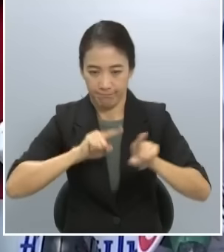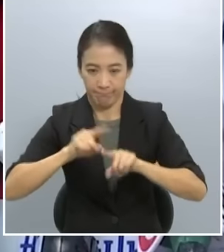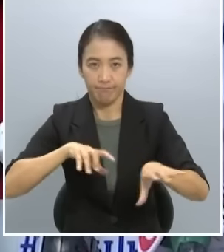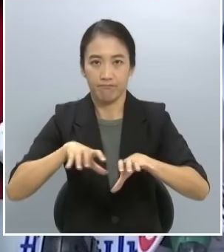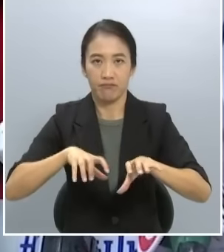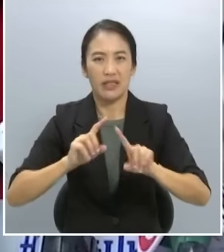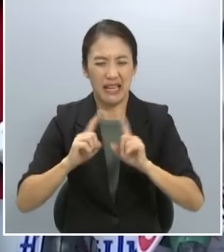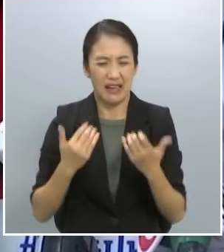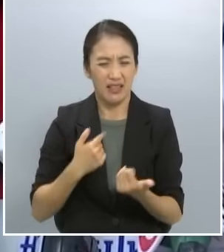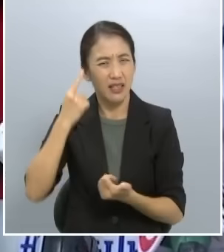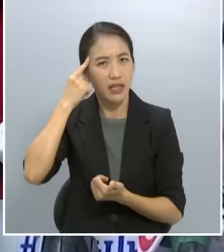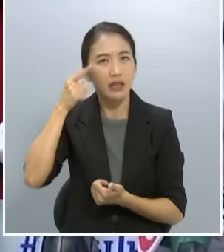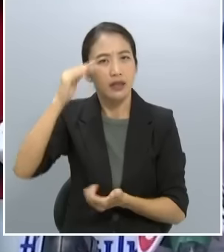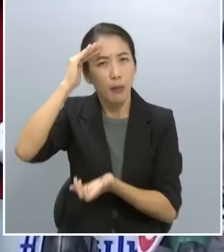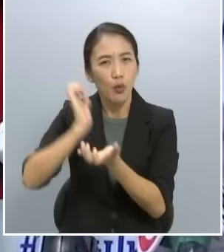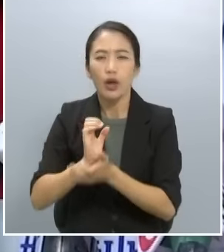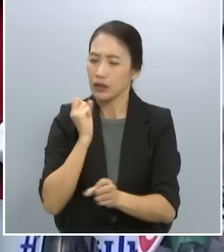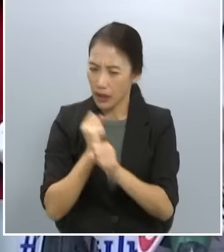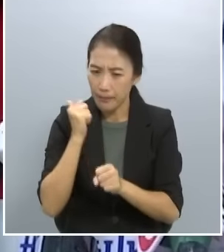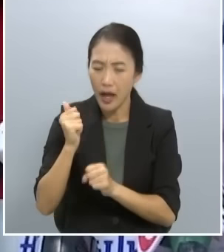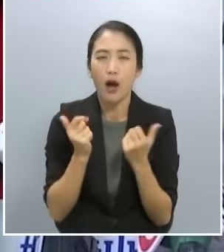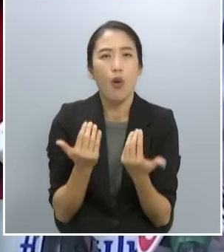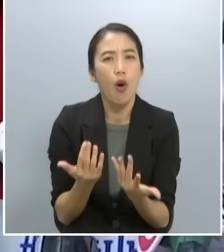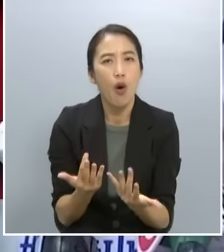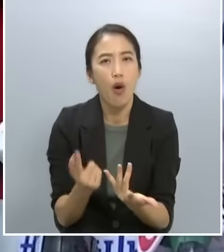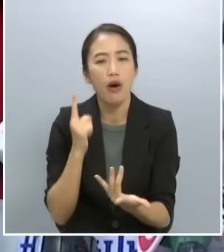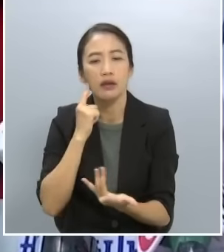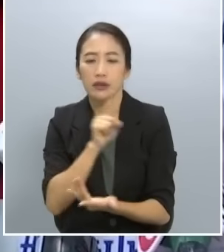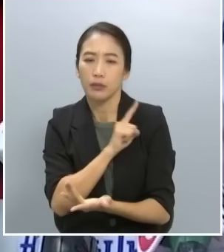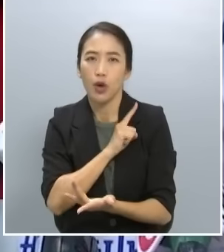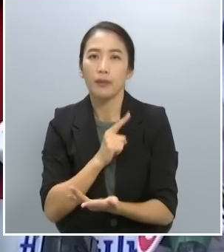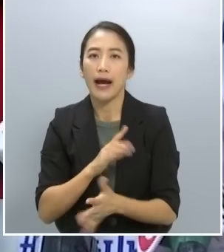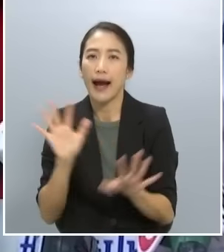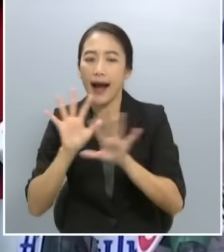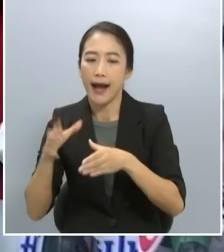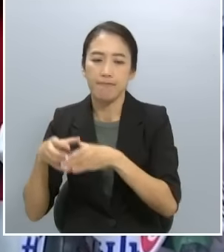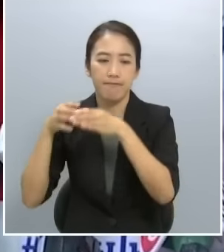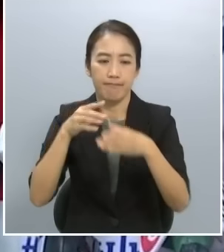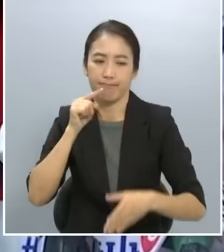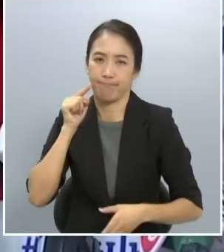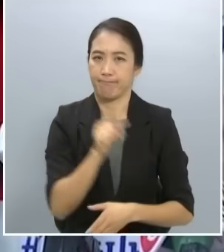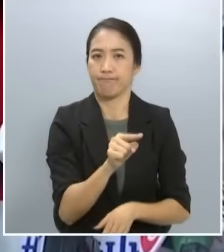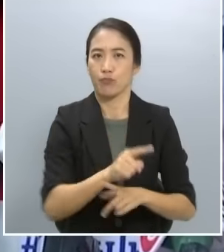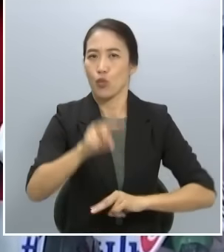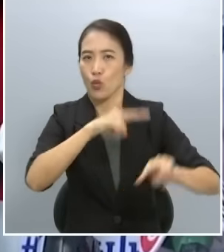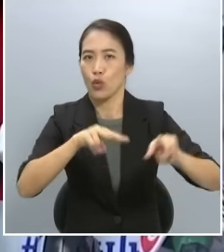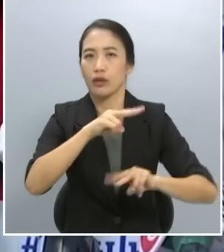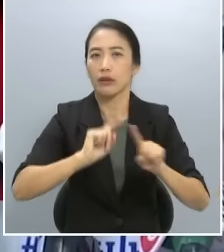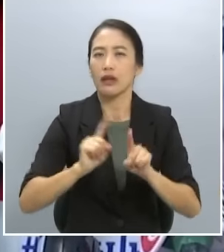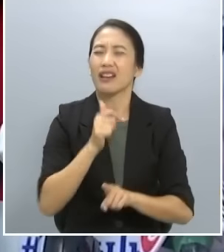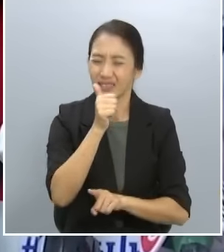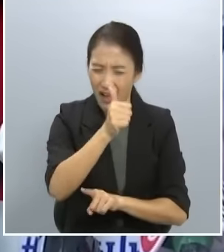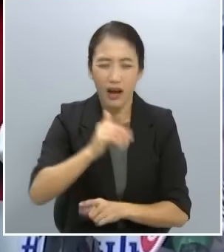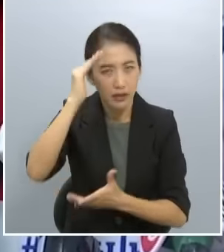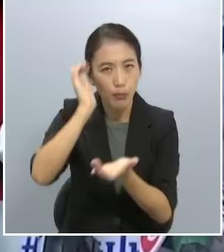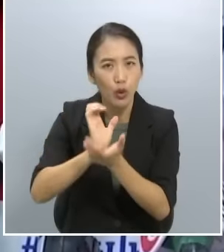าจออกหมายค้นจัดการได้ทันทีไม่ต้องรอเดี๋ยวจะประสานกับสน.คันนายาวด้วยให้มาช่วยอีก